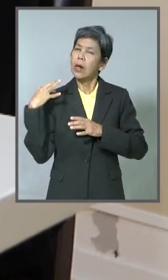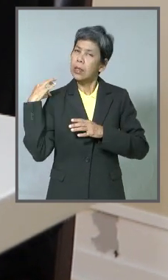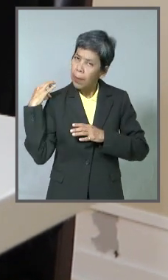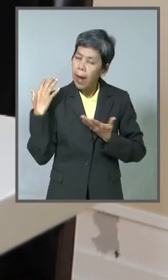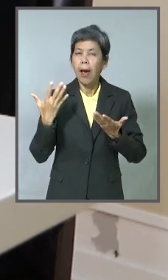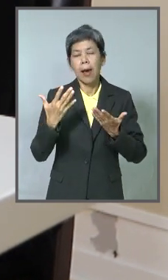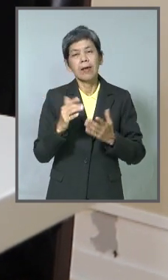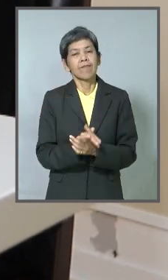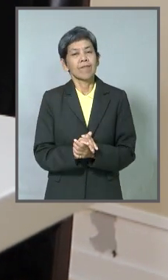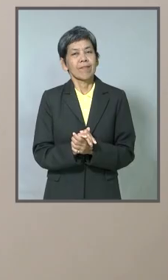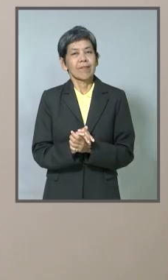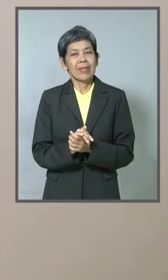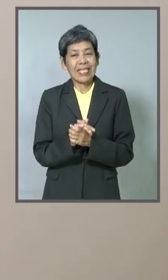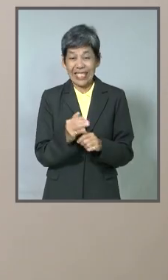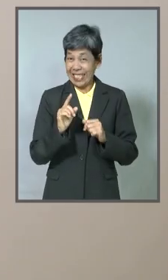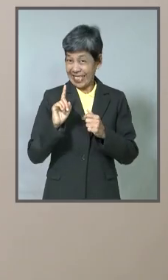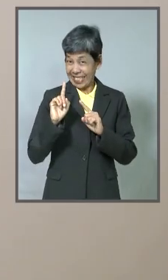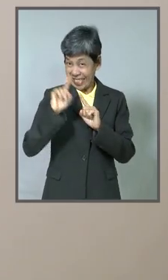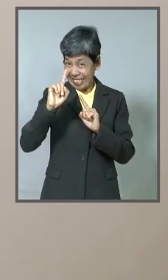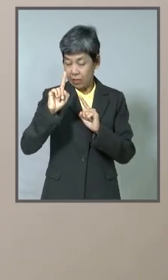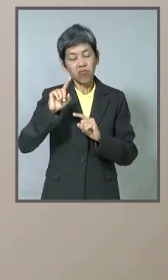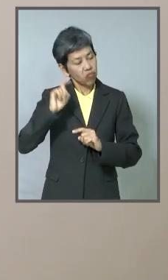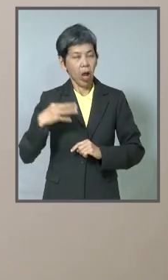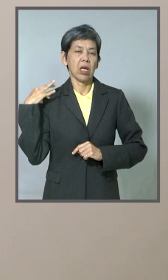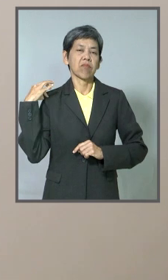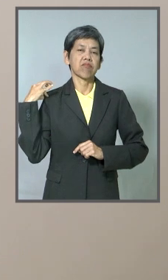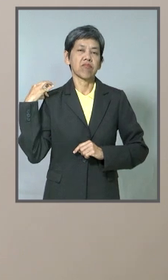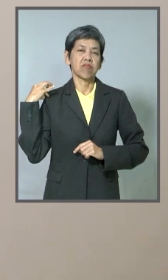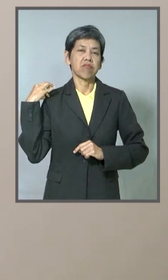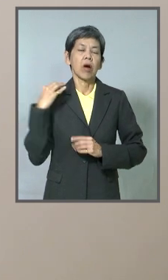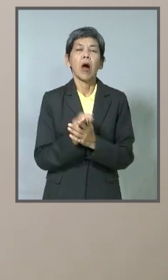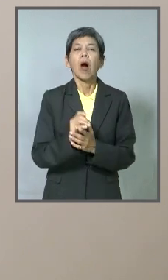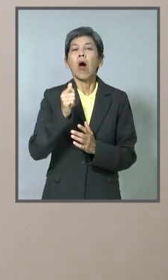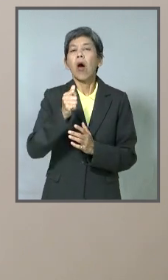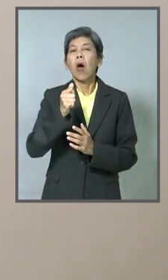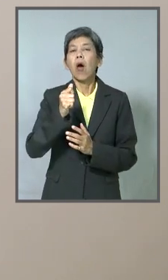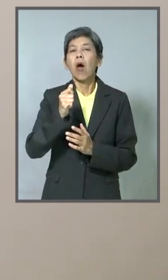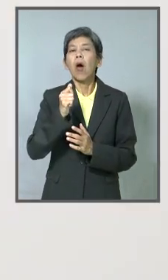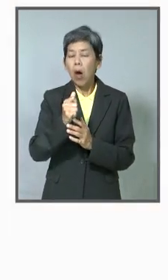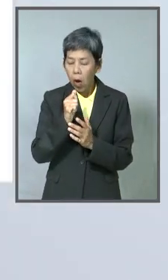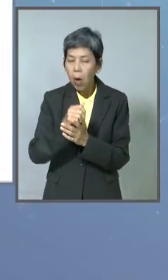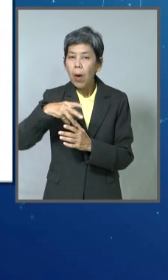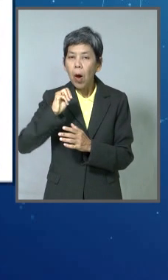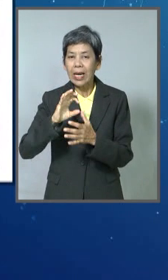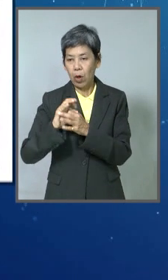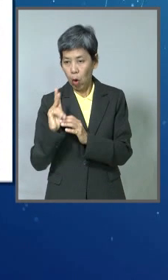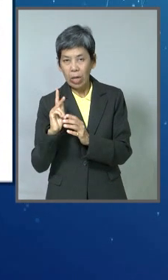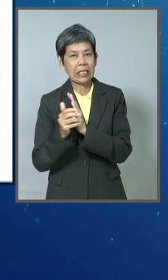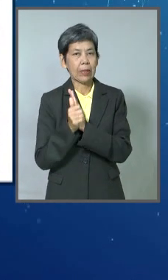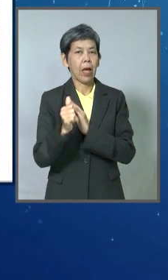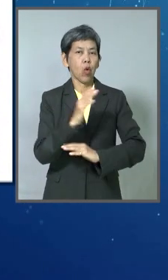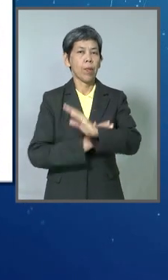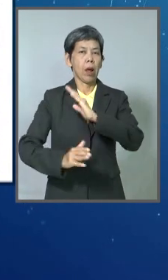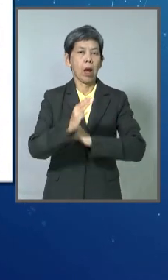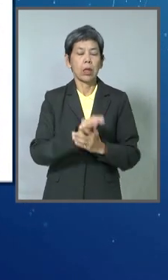ครด้วยโดยเฉพาะอันดับหนึ่งเนี่ยก็คืออาสาสมัครที่เป็นอพม.ถูกไหมคะวงเล็บกอคือเชี่ยวชาญพิ